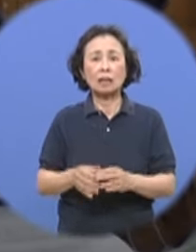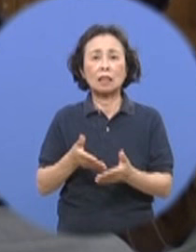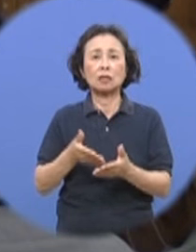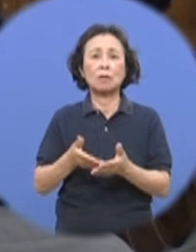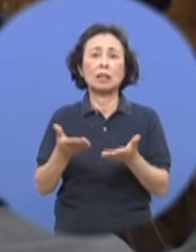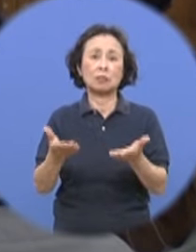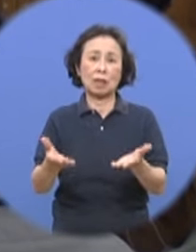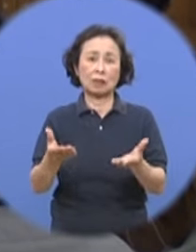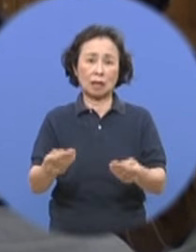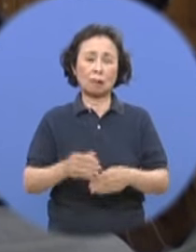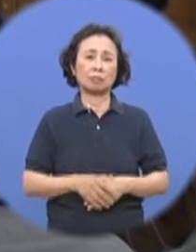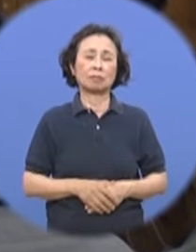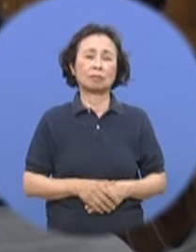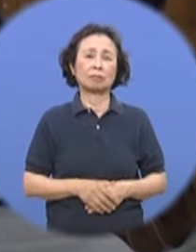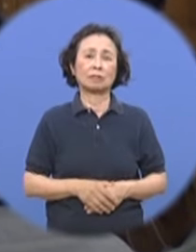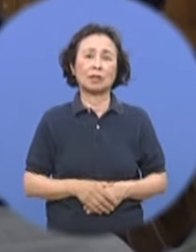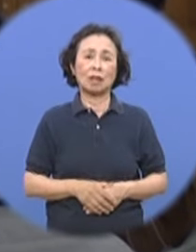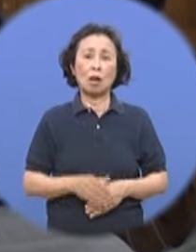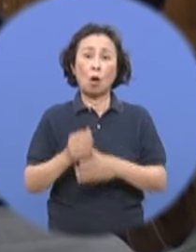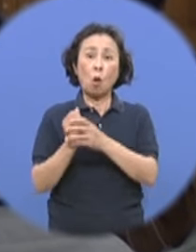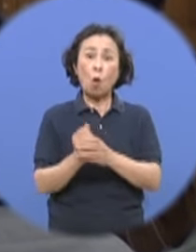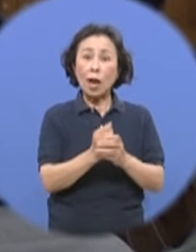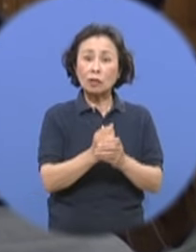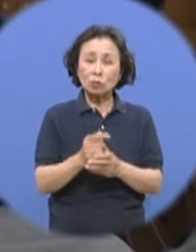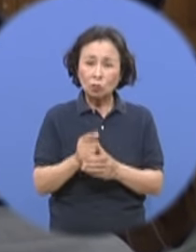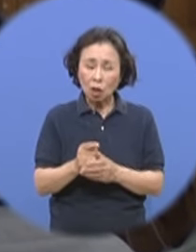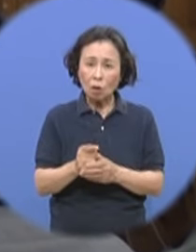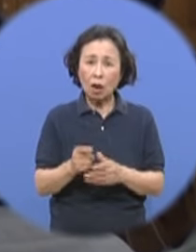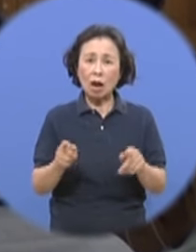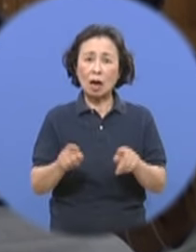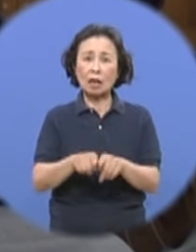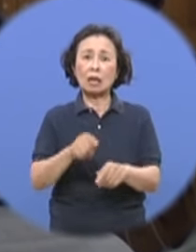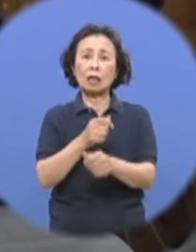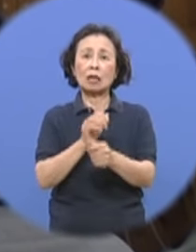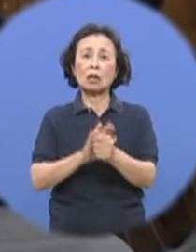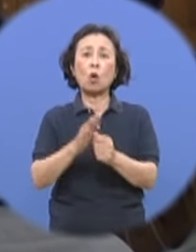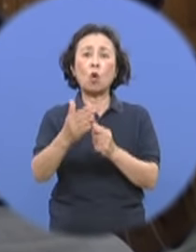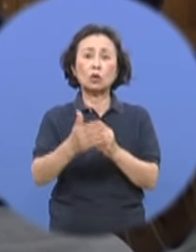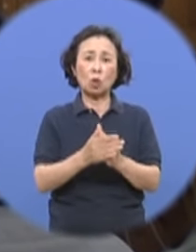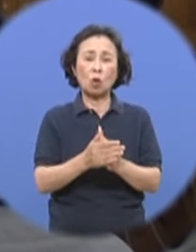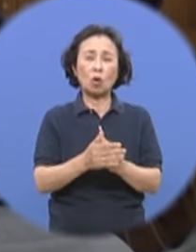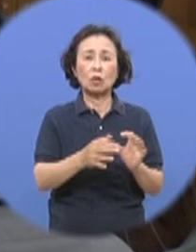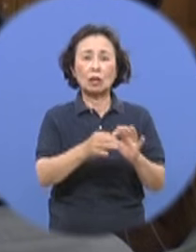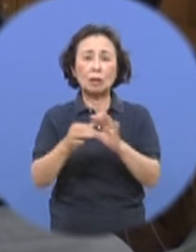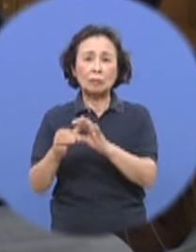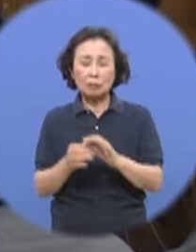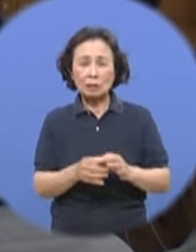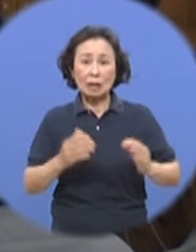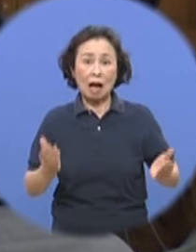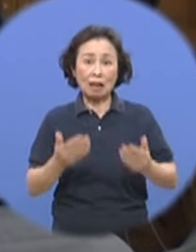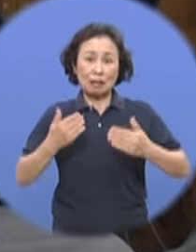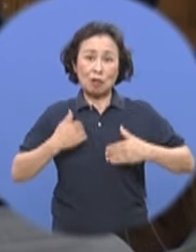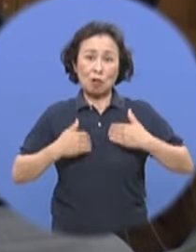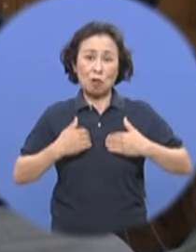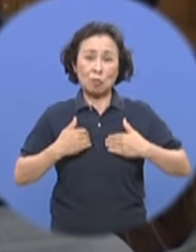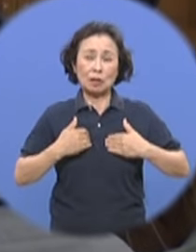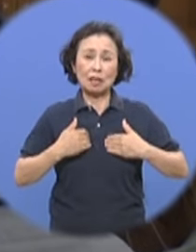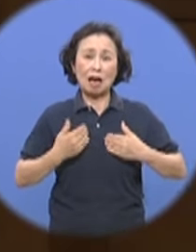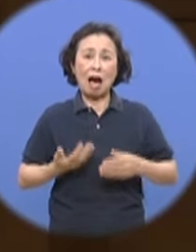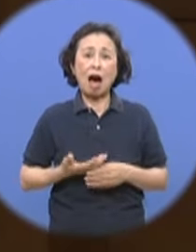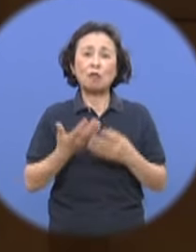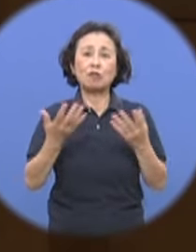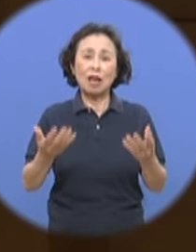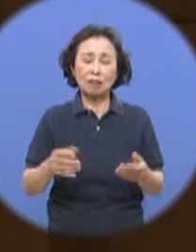を応援するのは共助の絆で結ばれる活気と喜びにあふれる地域コミュニティ作りなんだと、そういうの